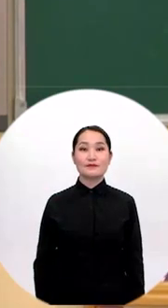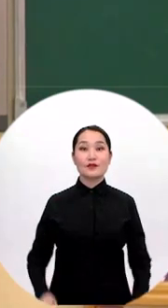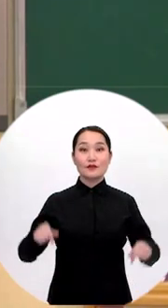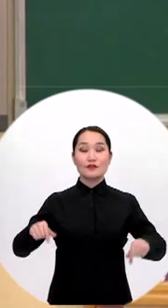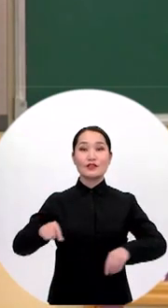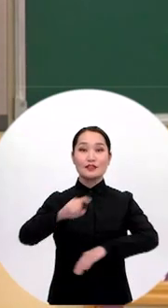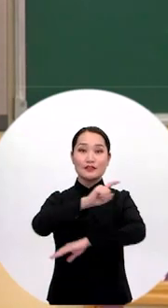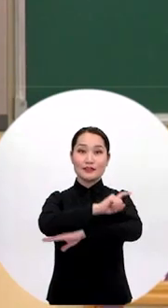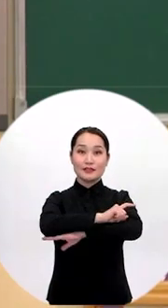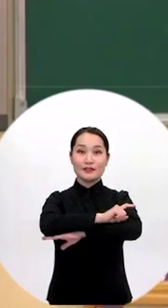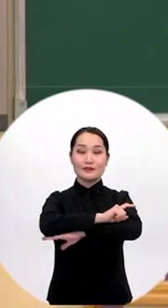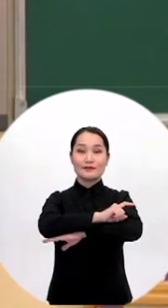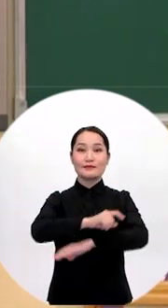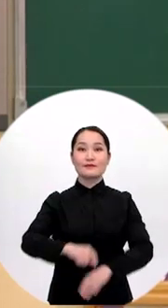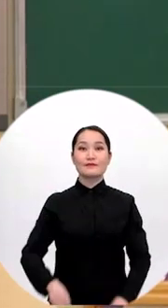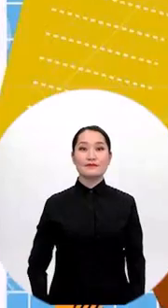Өнөөдөр та бүхэндээ